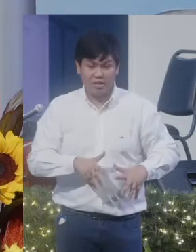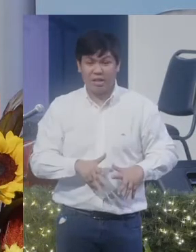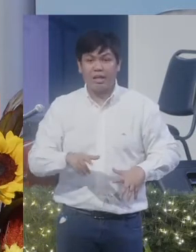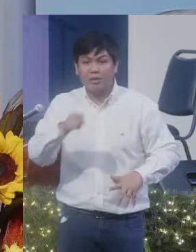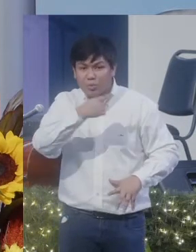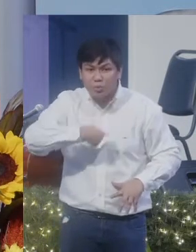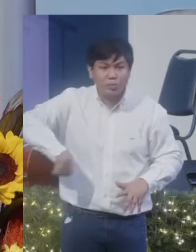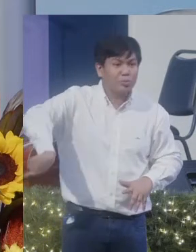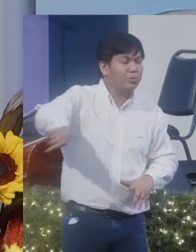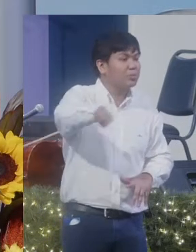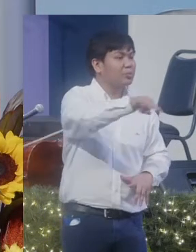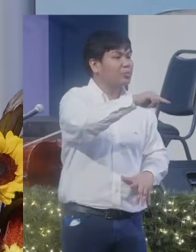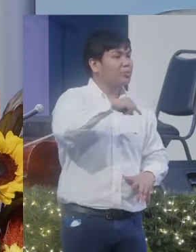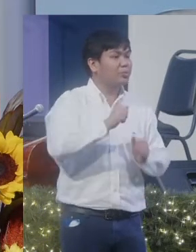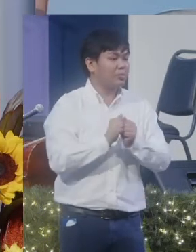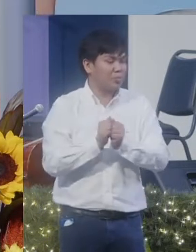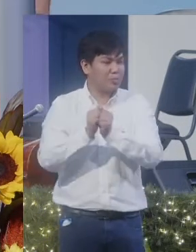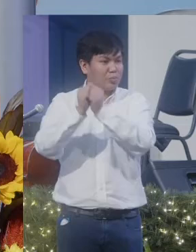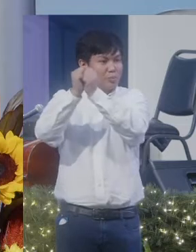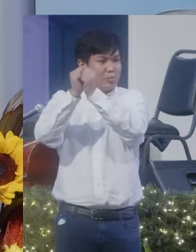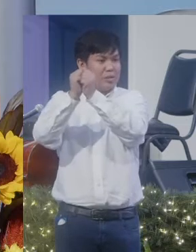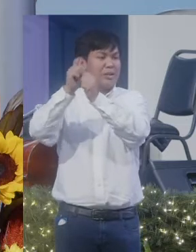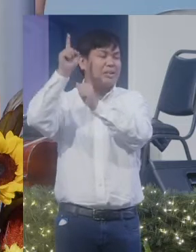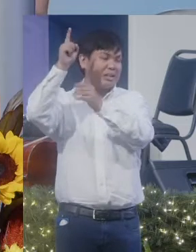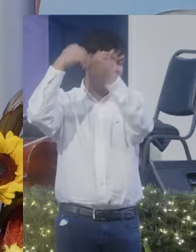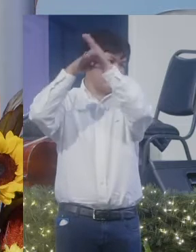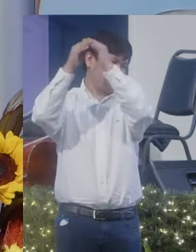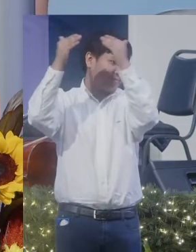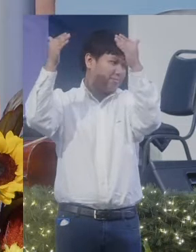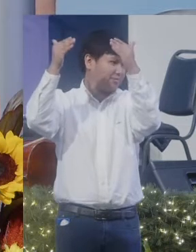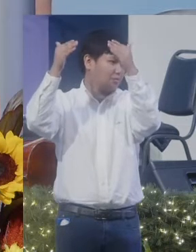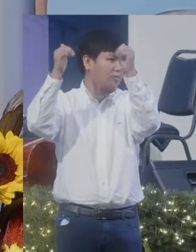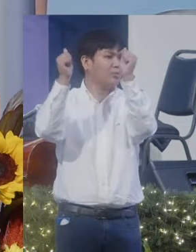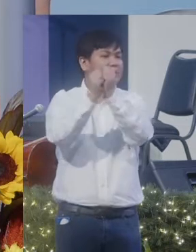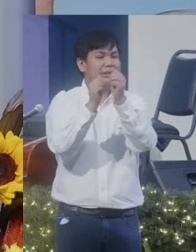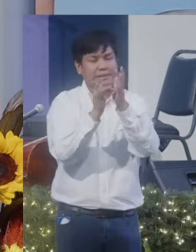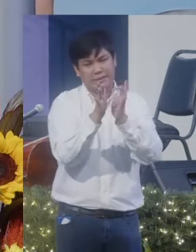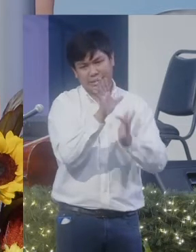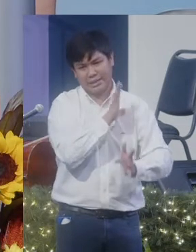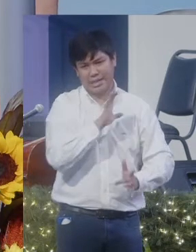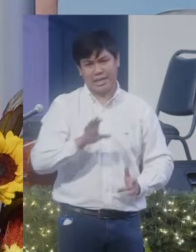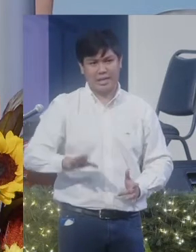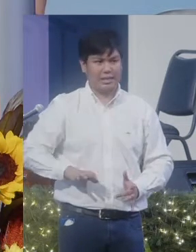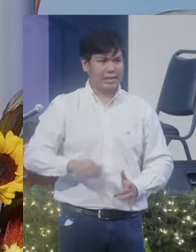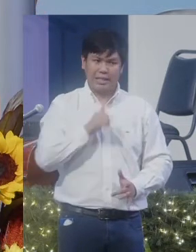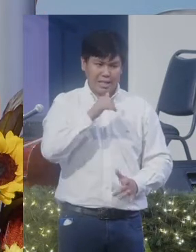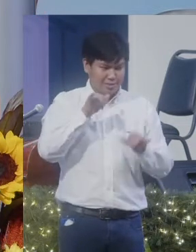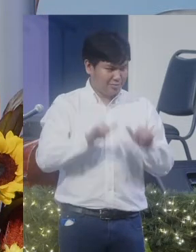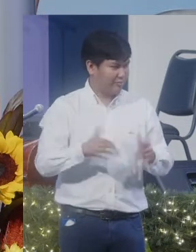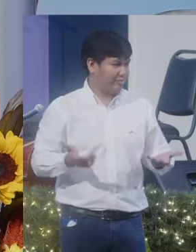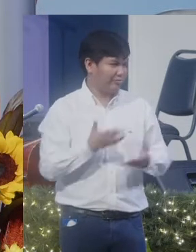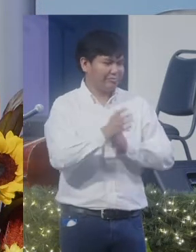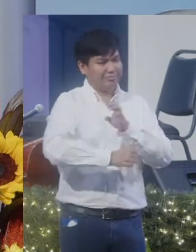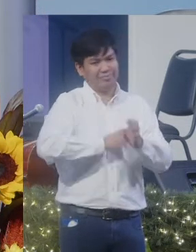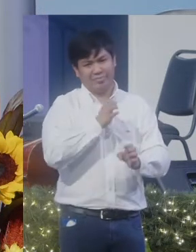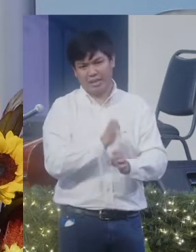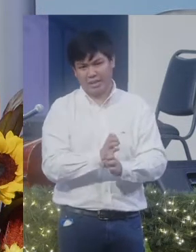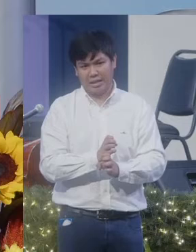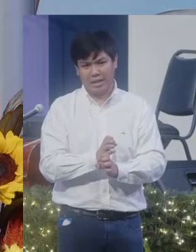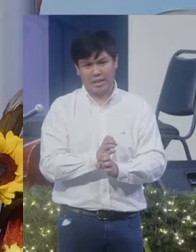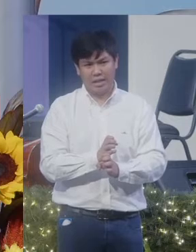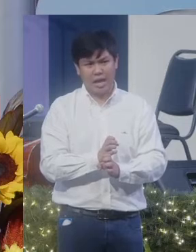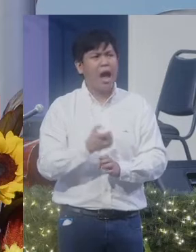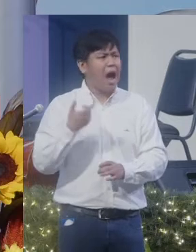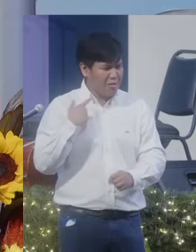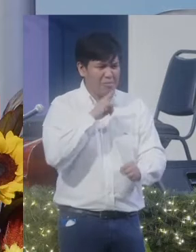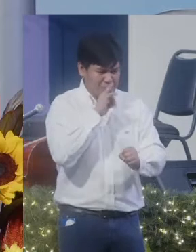tayo ay nakaluklok na, nakaupo na sa langit kasama ni Jesus. Kaya siguradong-sigurado ang langit. Bakit